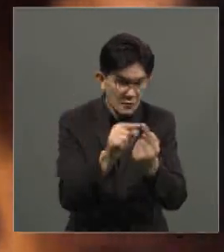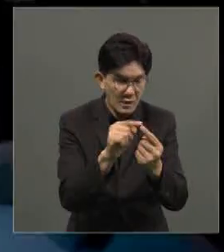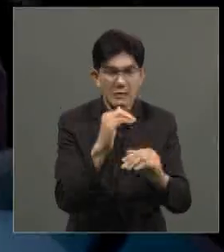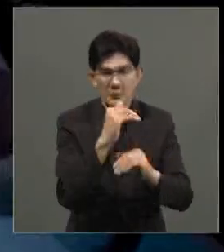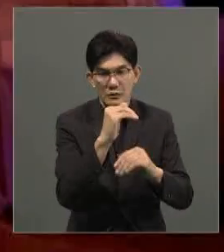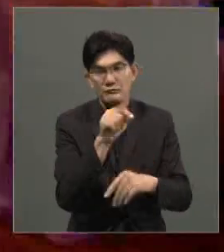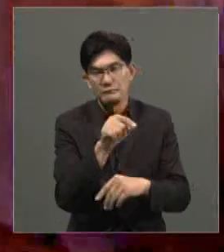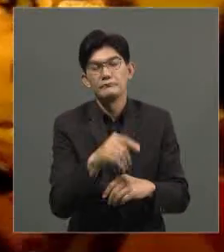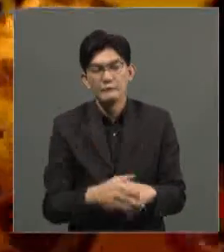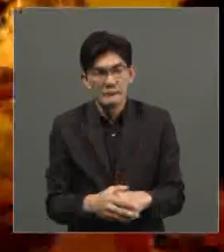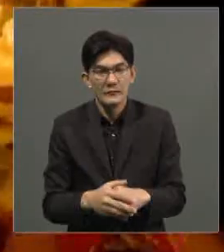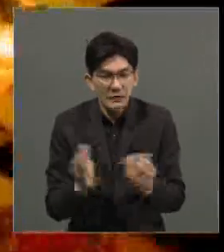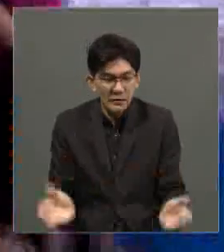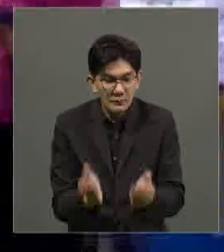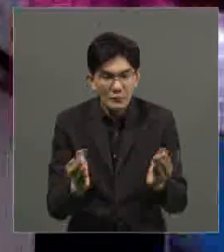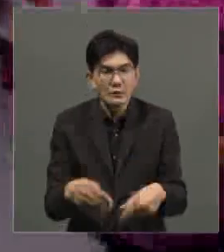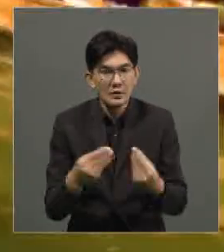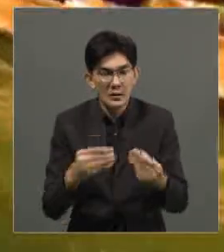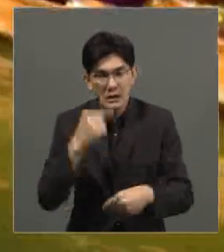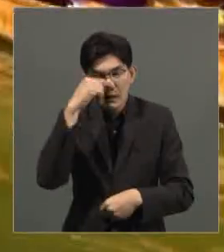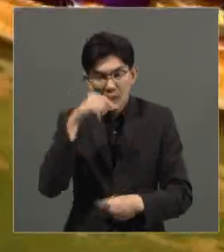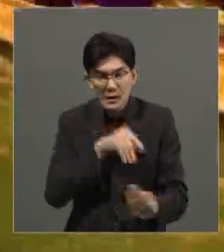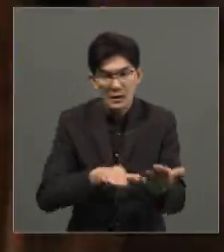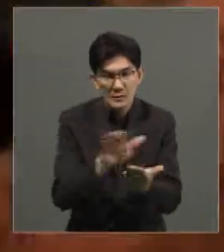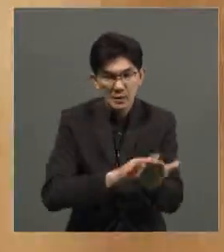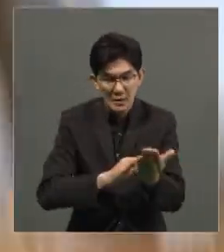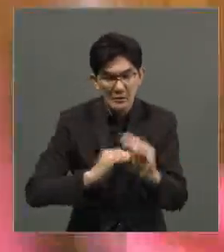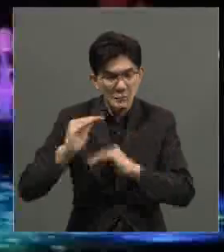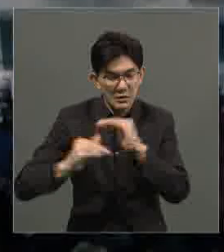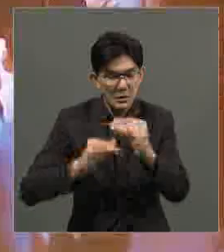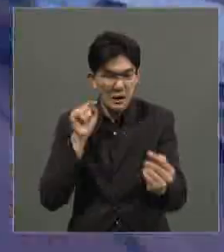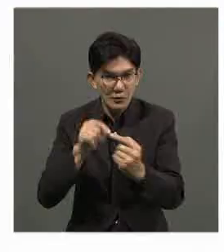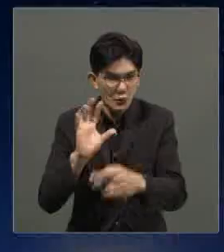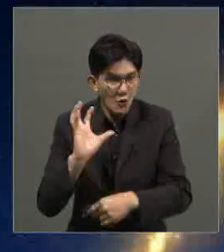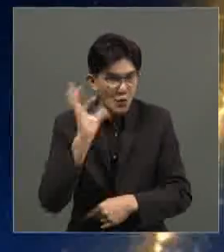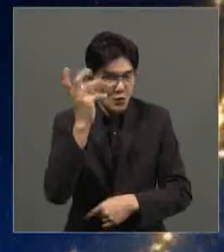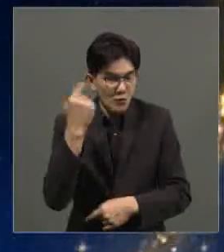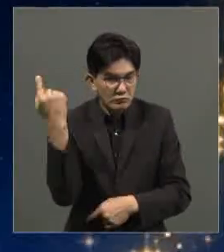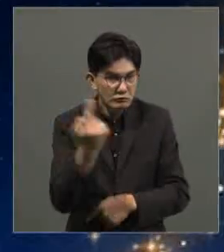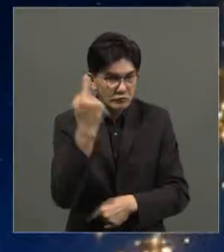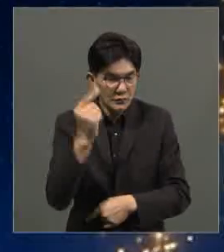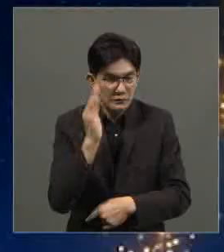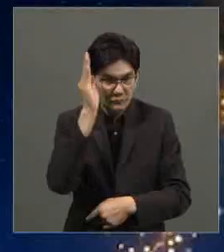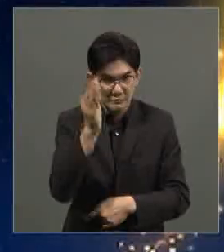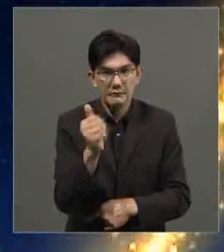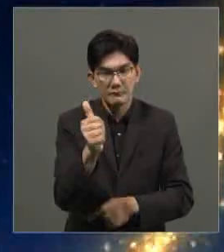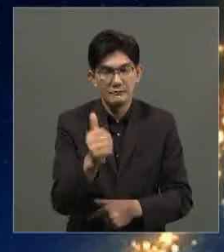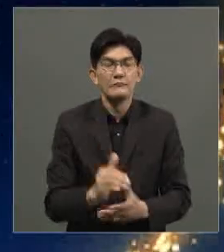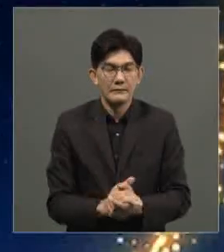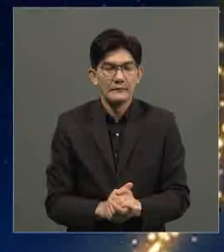ไว้พร้อมทั้งผลักดันให้ประเทศไทยก้าวสู่การเป็น World Class Event Hub ในอนาคต